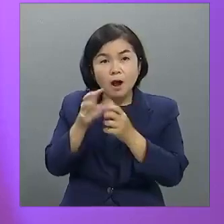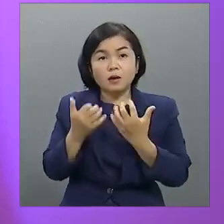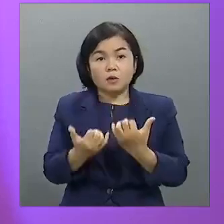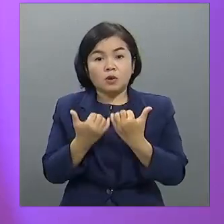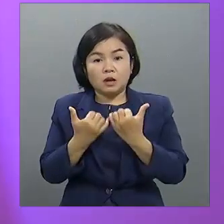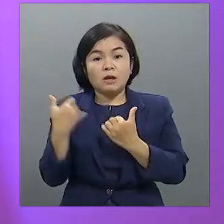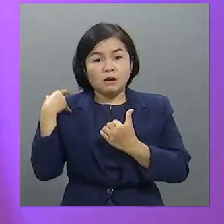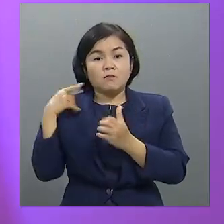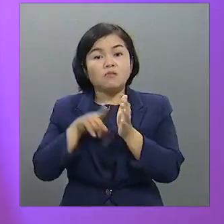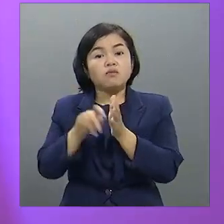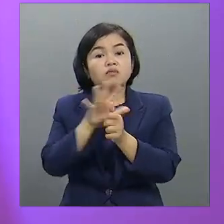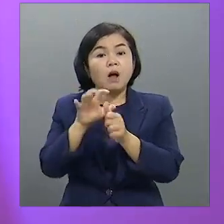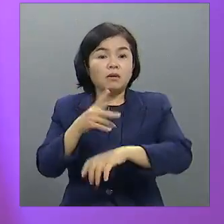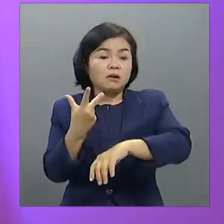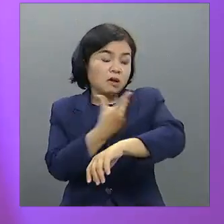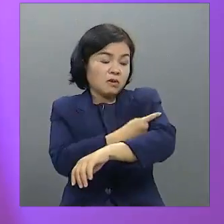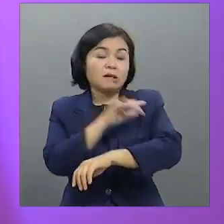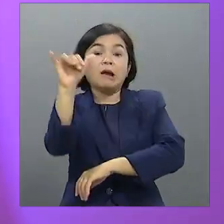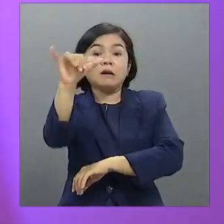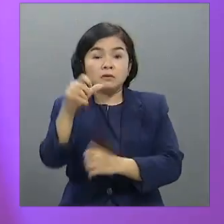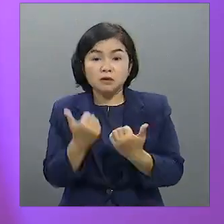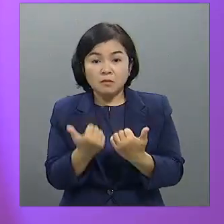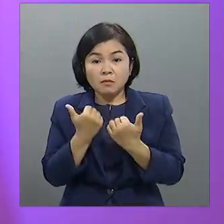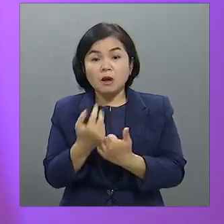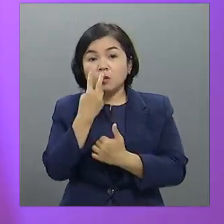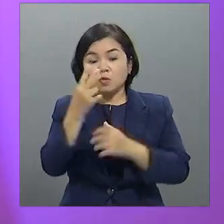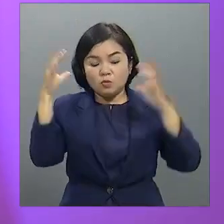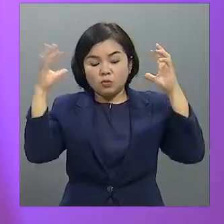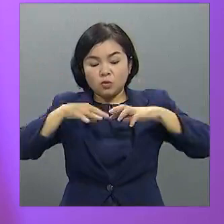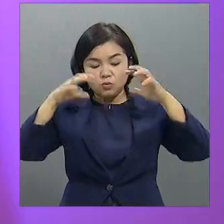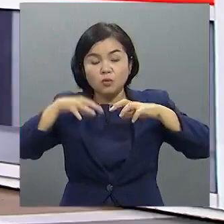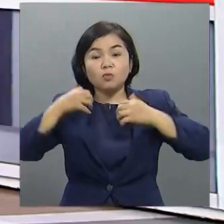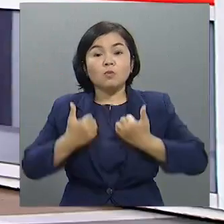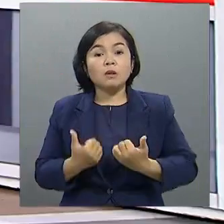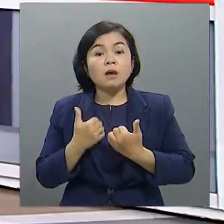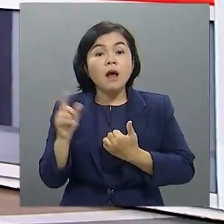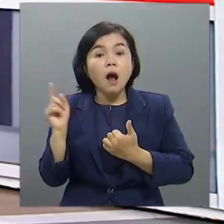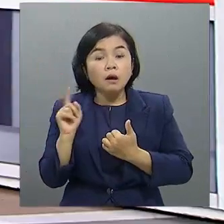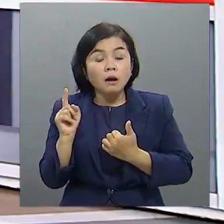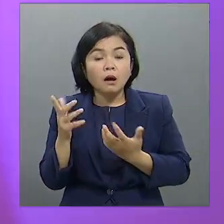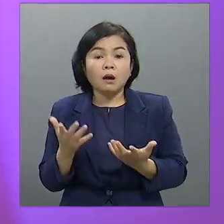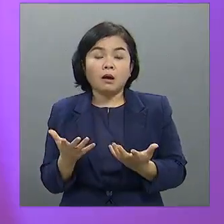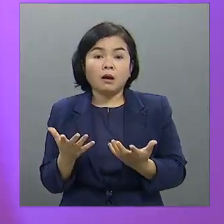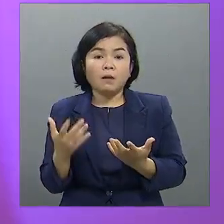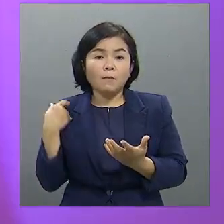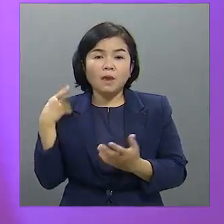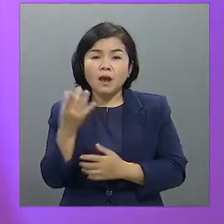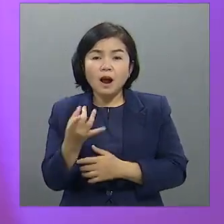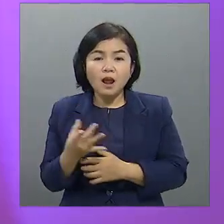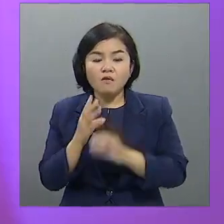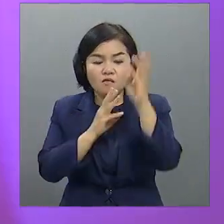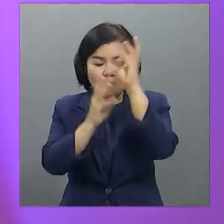อีกหนึ่งเรื่องที่ไม่ควรมองข้ามถึงแม้ว่าฝนตกโปรยปรายนะน้องปรางช ่ วงนี้ไม่ค่อยถูกพูดถึงเท่าไหร่แต่ค่าฝุ่นละออง